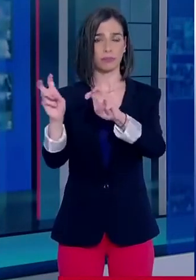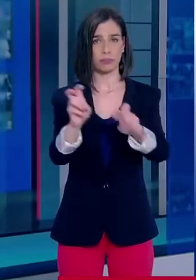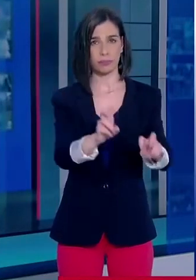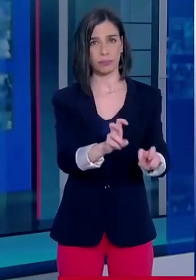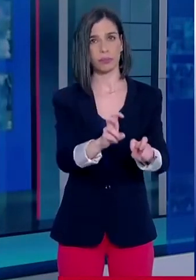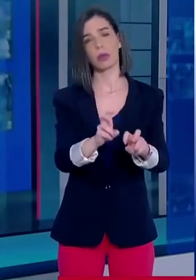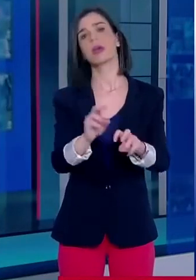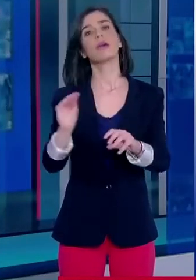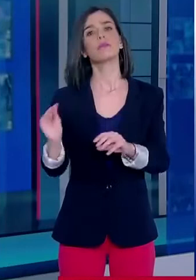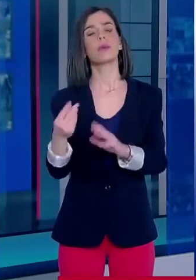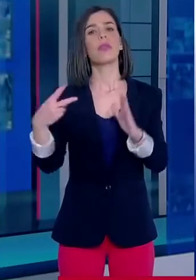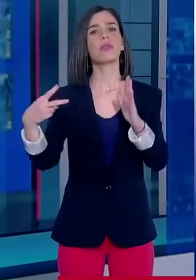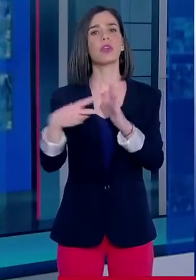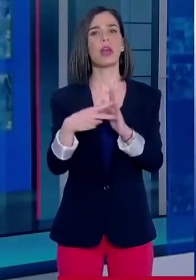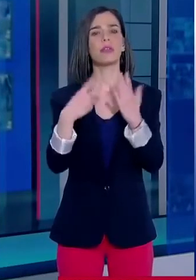και προέκυψαν